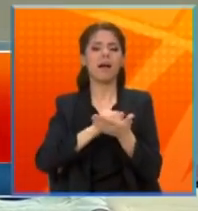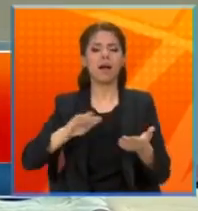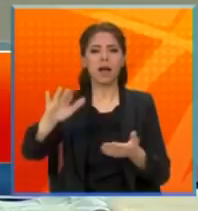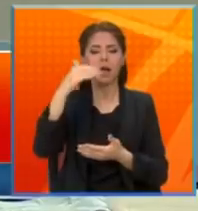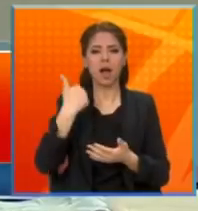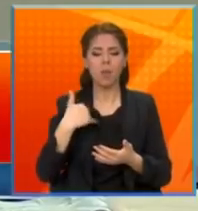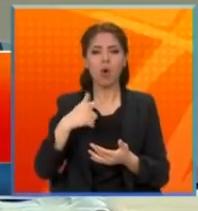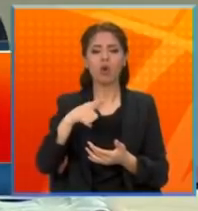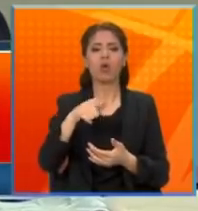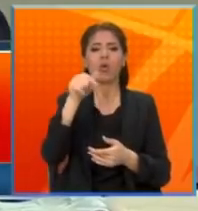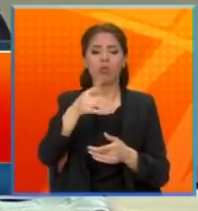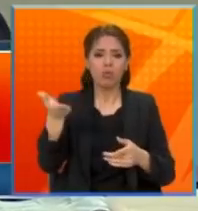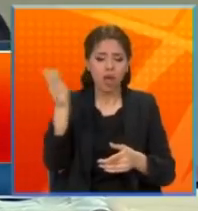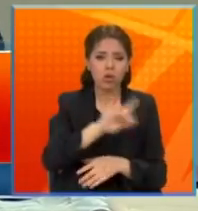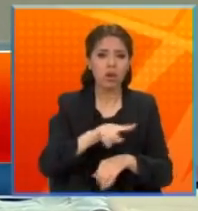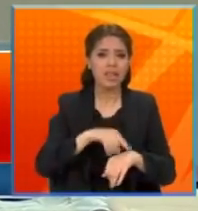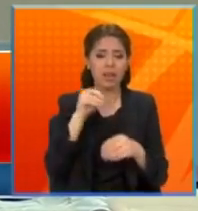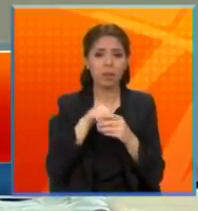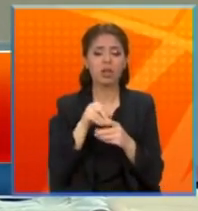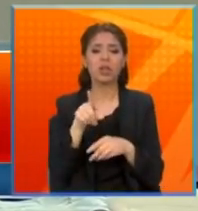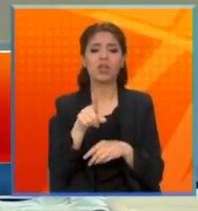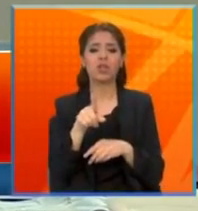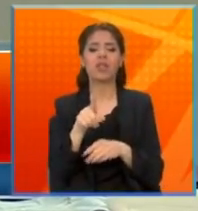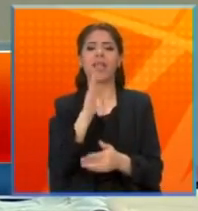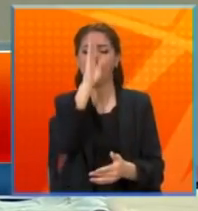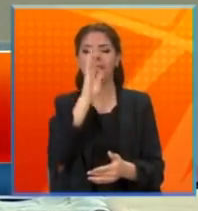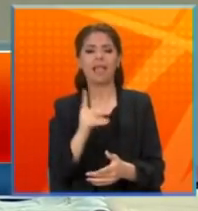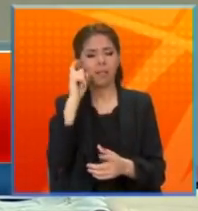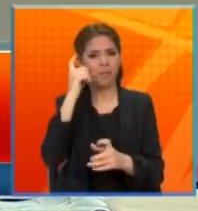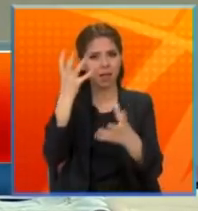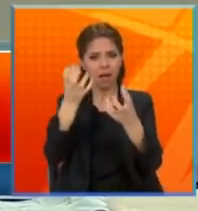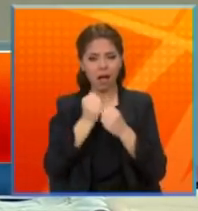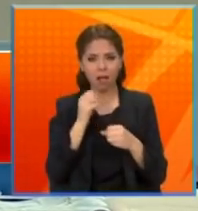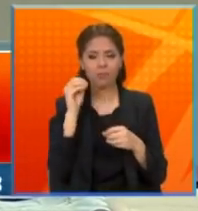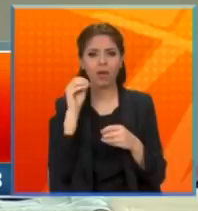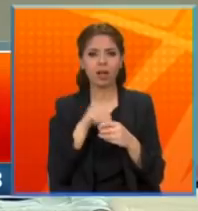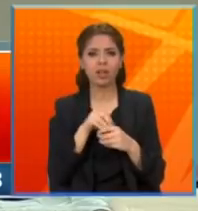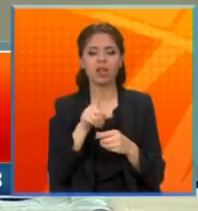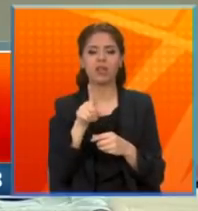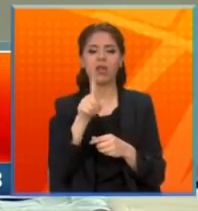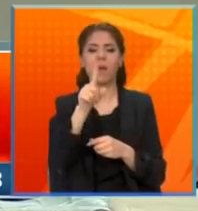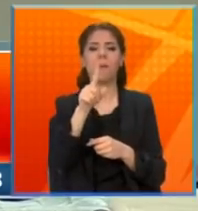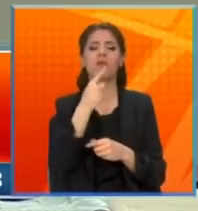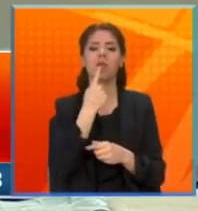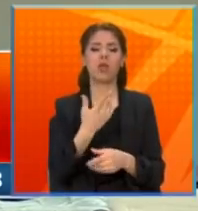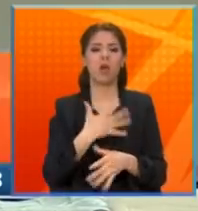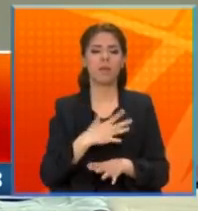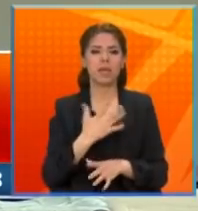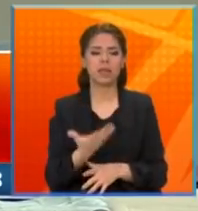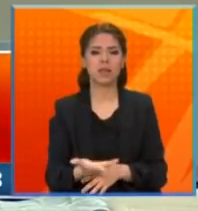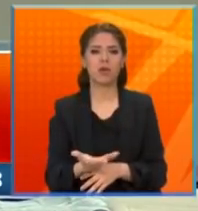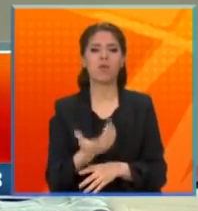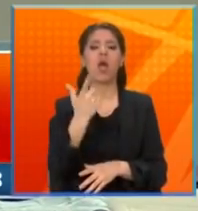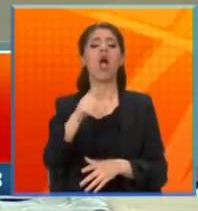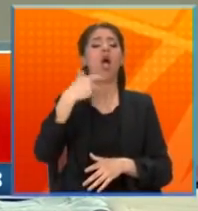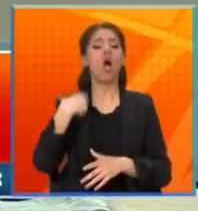dönemde daha kolay ve net bilgisini almak üzere bir hususu da söylemek istiyorum.